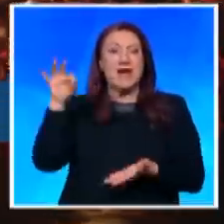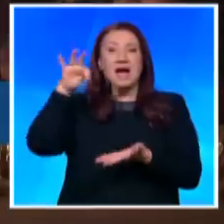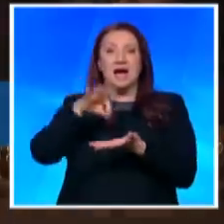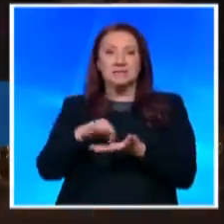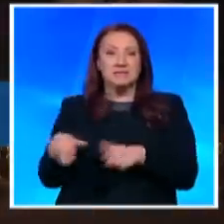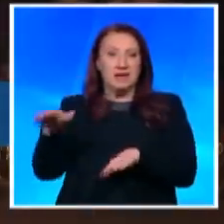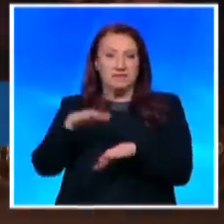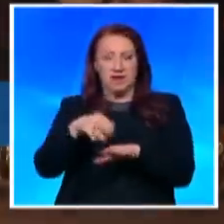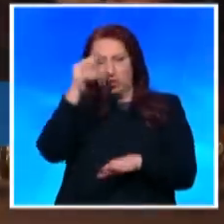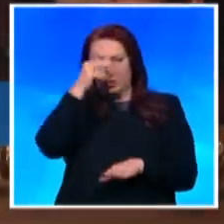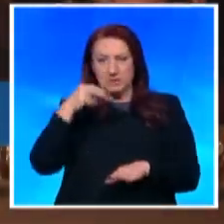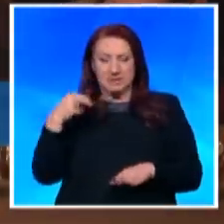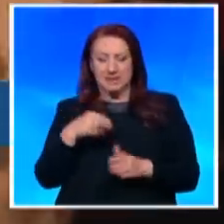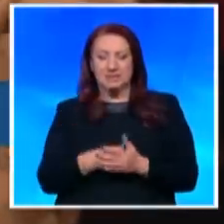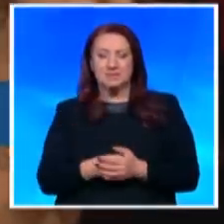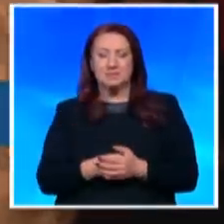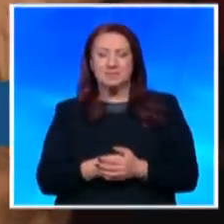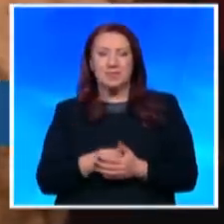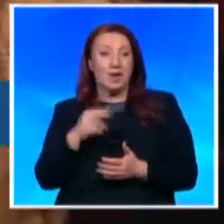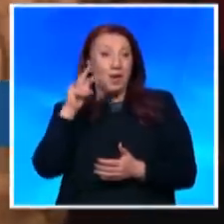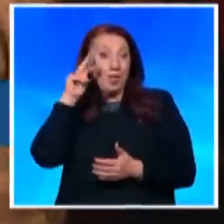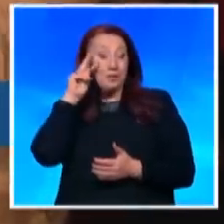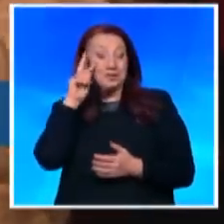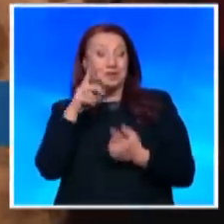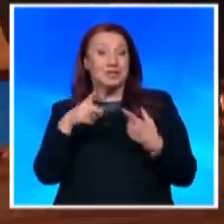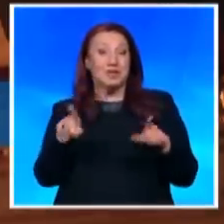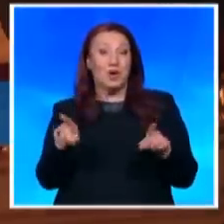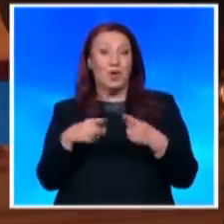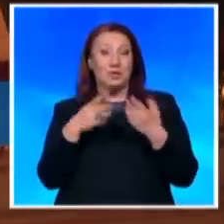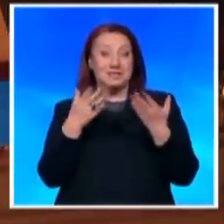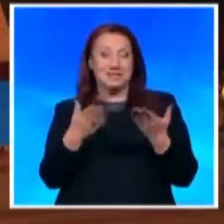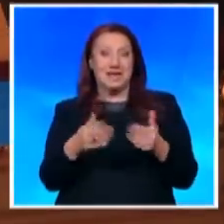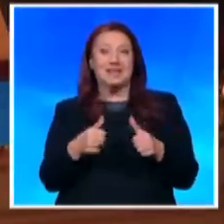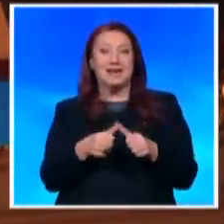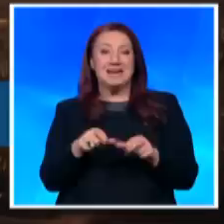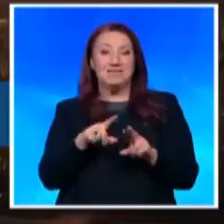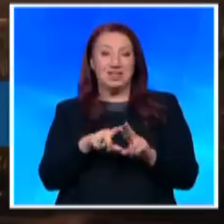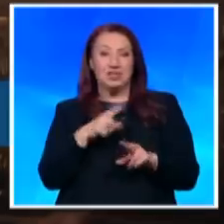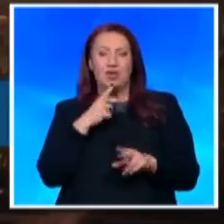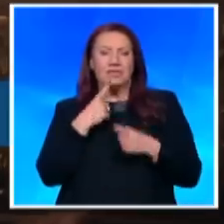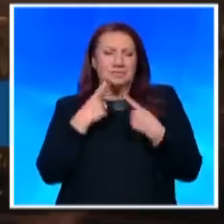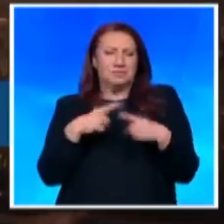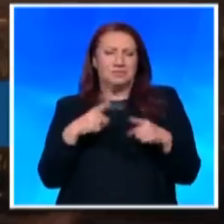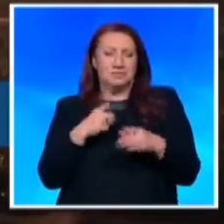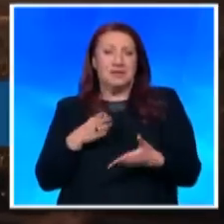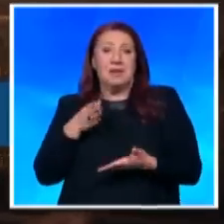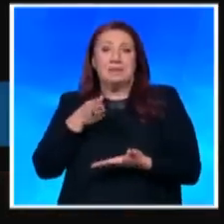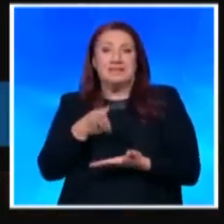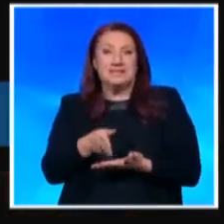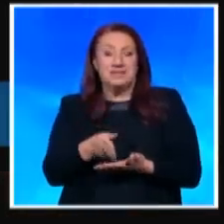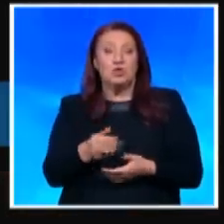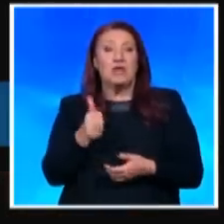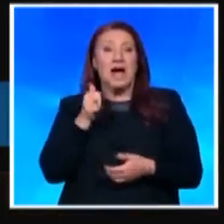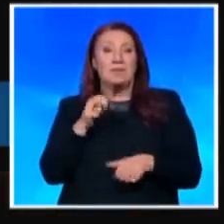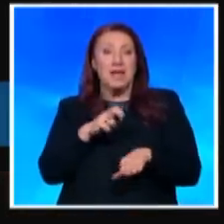Бутиков концерт на Лили Иванова огласи Народния театър с нощи. Присъствието на почетния лидер на ДПС Ахмед Доган беше първата му публична поява